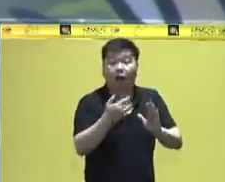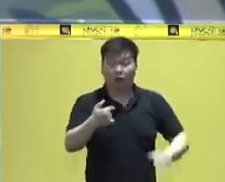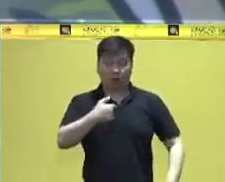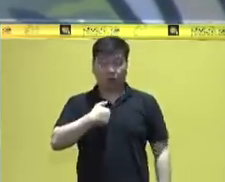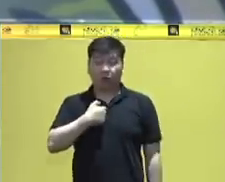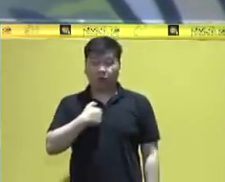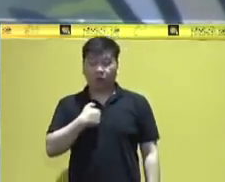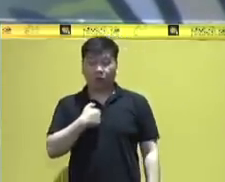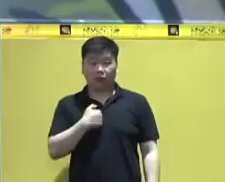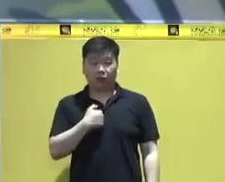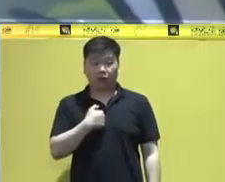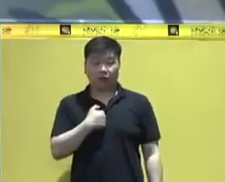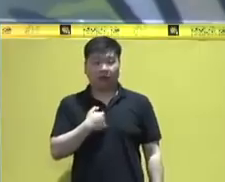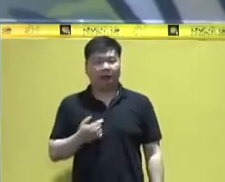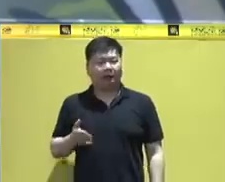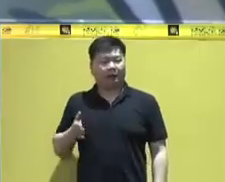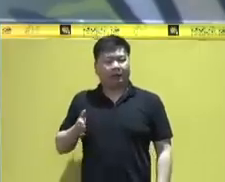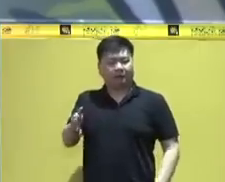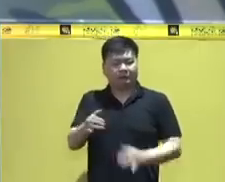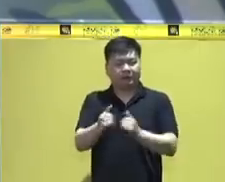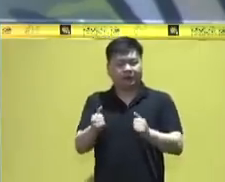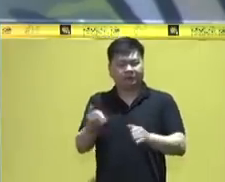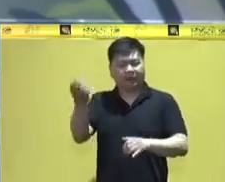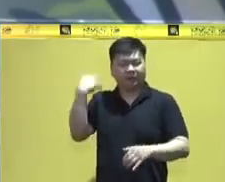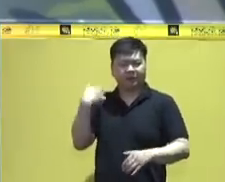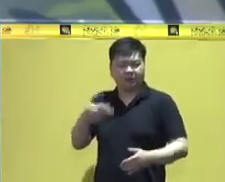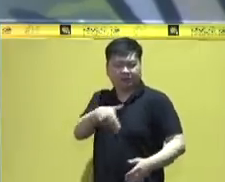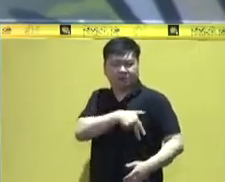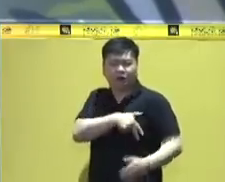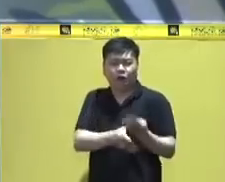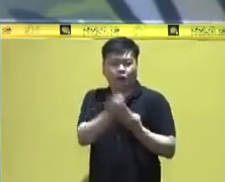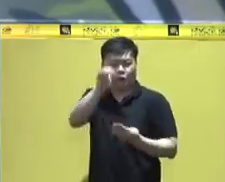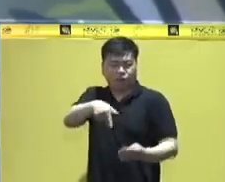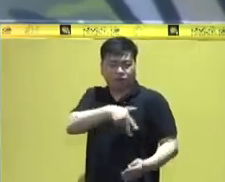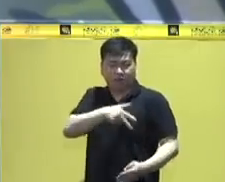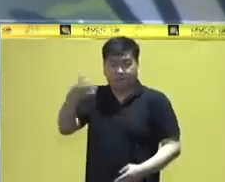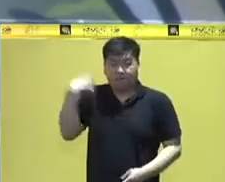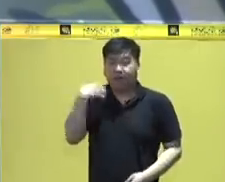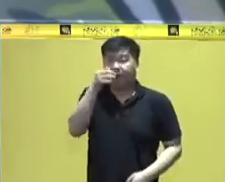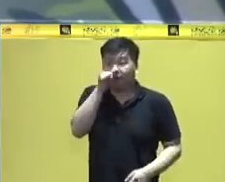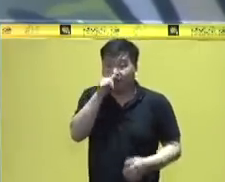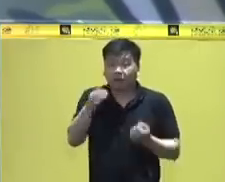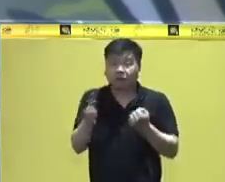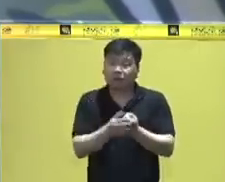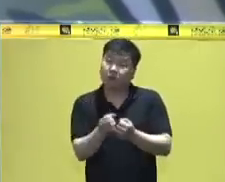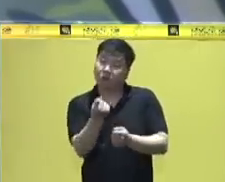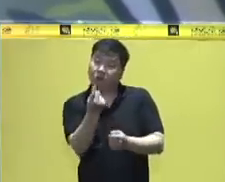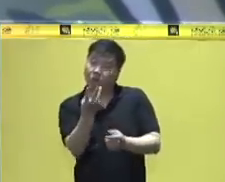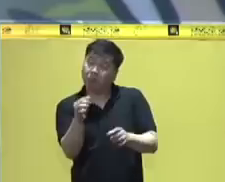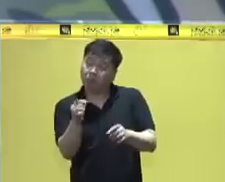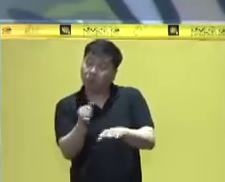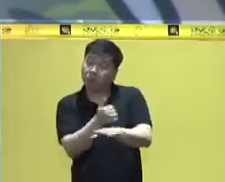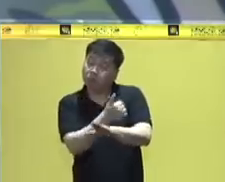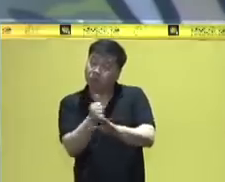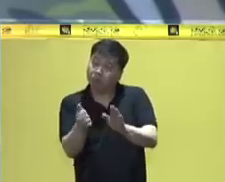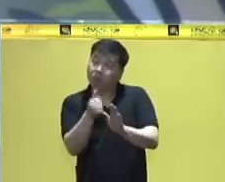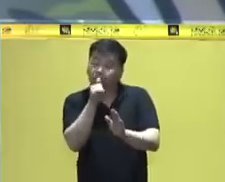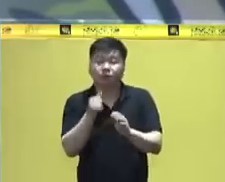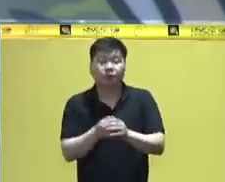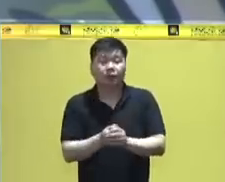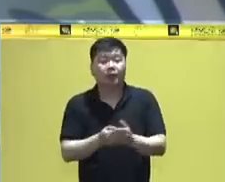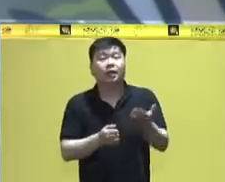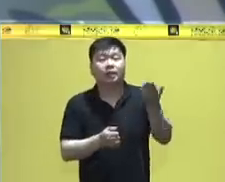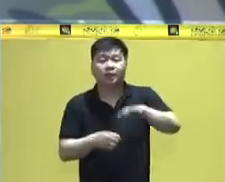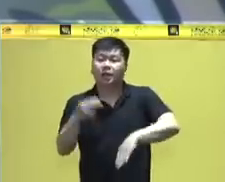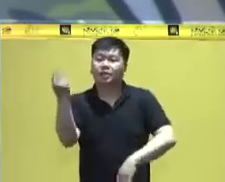뭐 전문가하고 또 전직이 있었기 전직이 어떤 걸 했다는 것 때문에 자주 갔습니다. 과거에도 자주 갔고